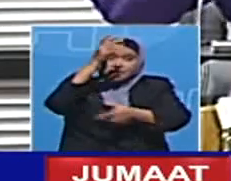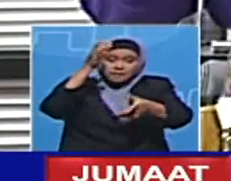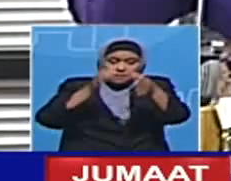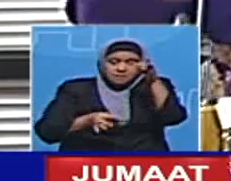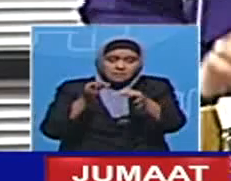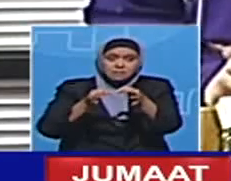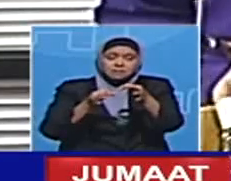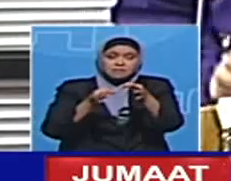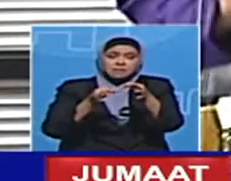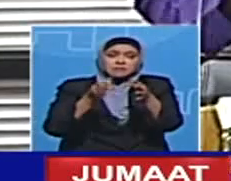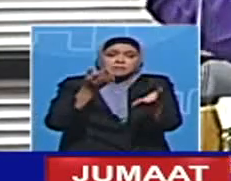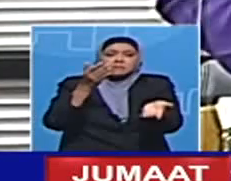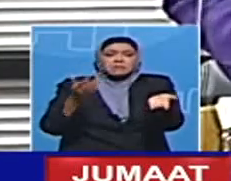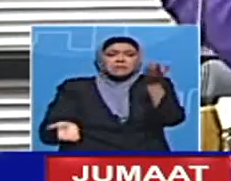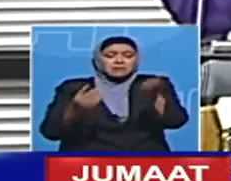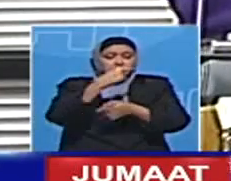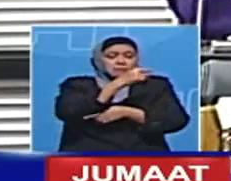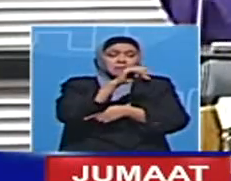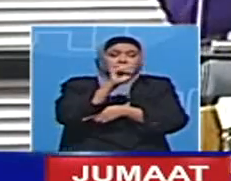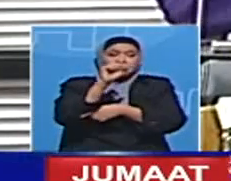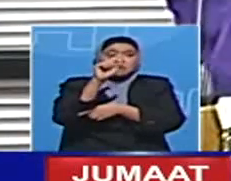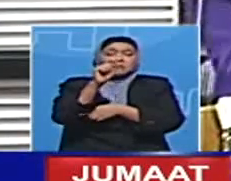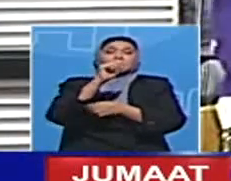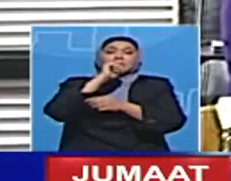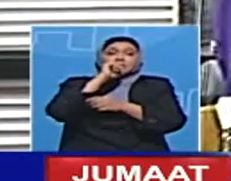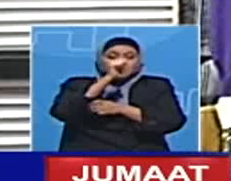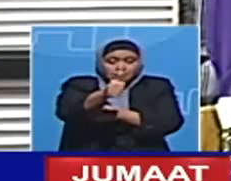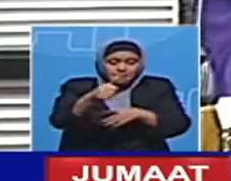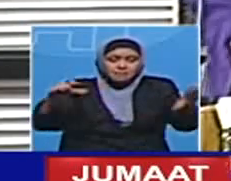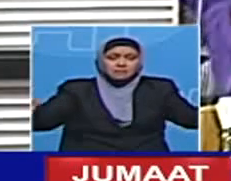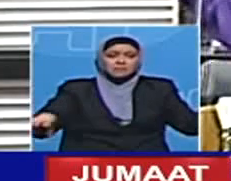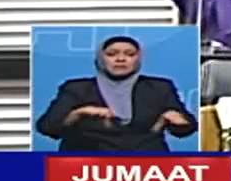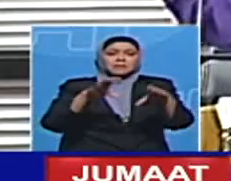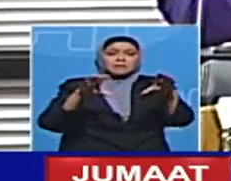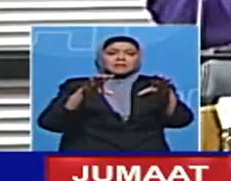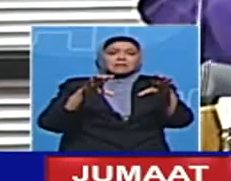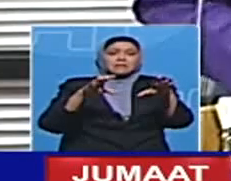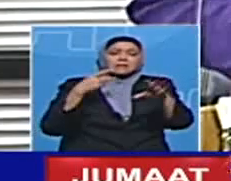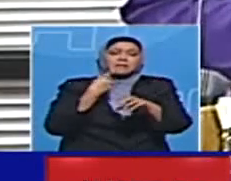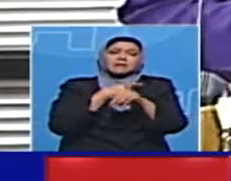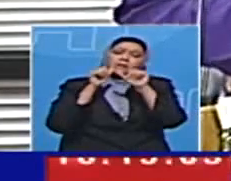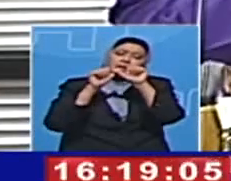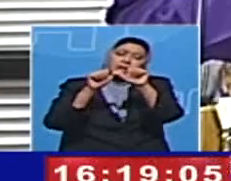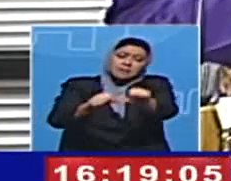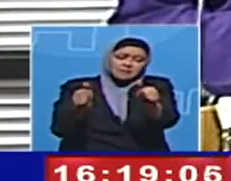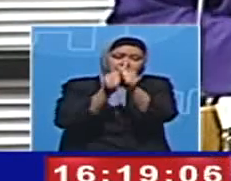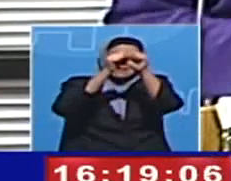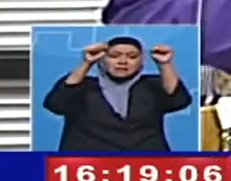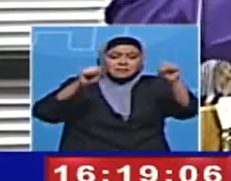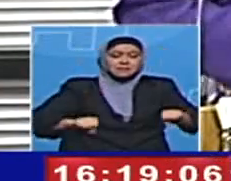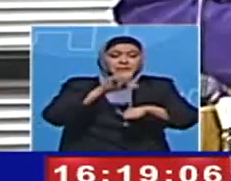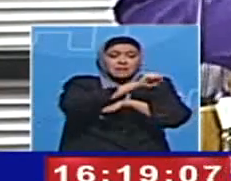dan seandainya GST tidak dilaksanakan dan kita masih dengan sistem